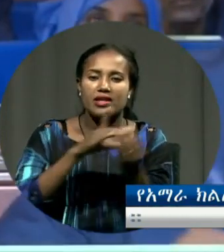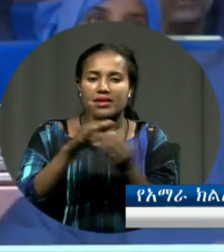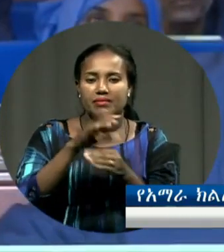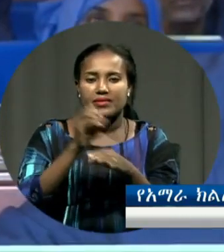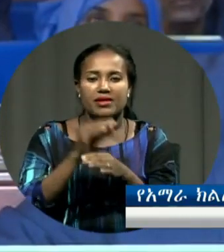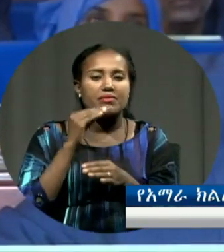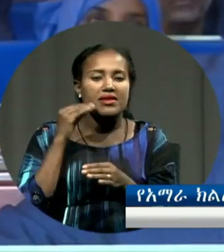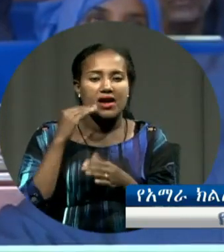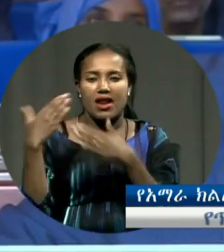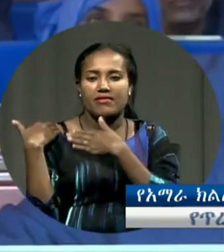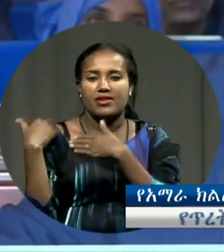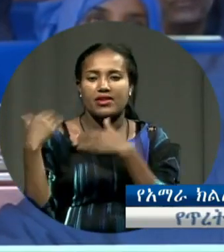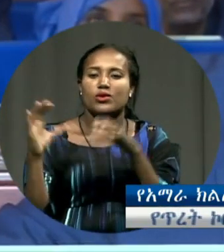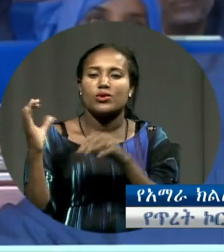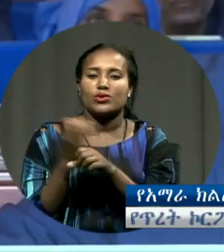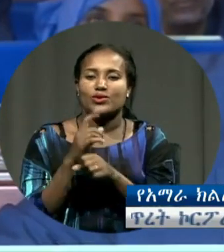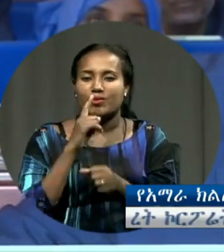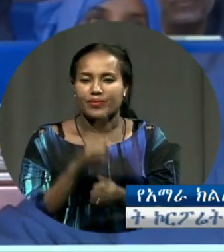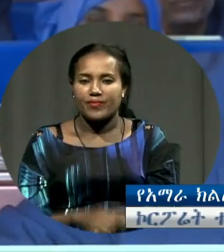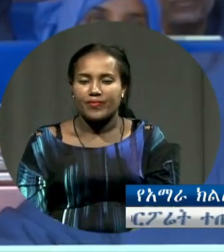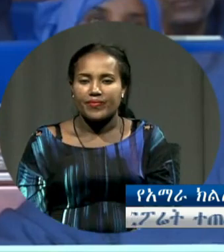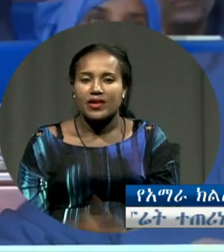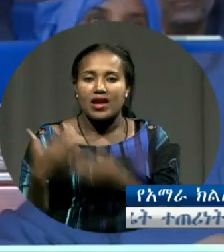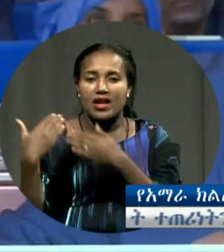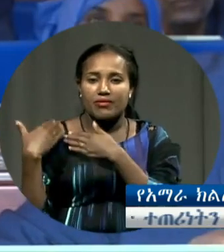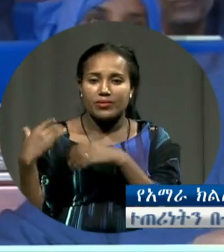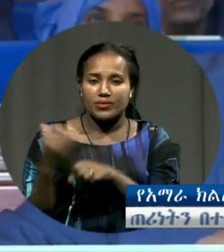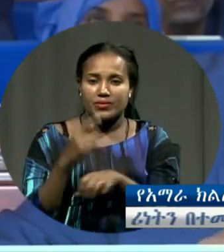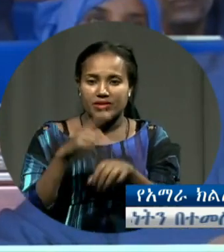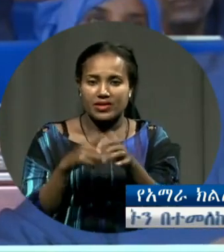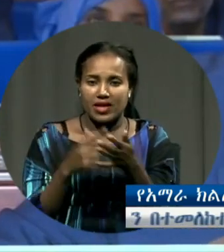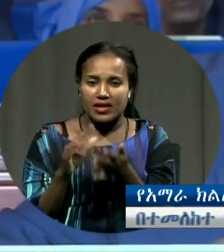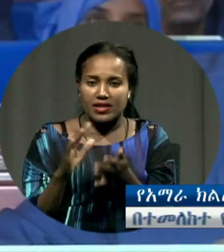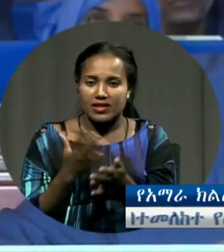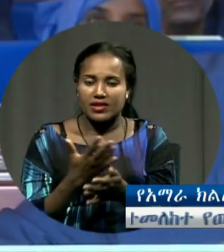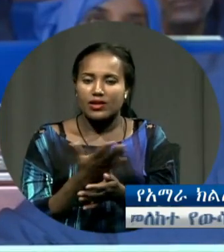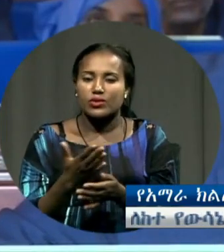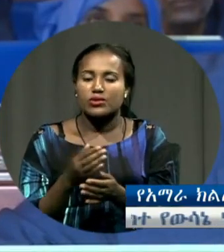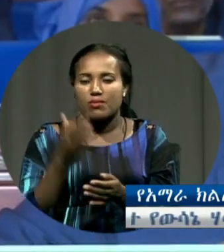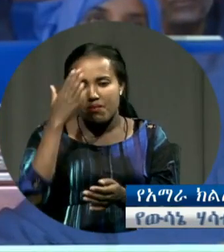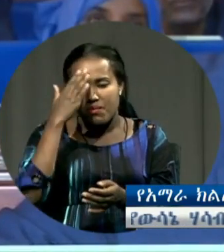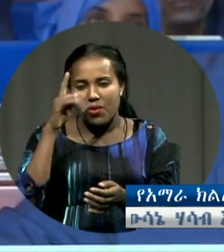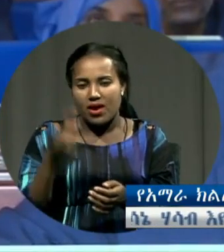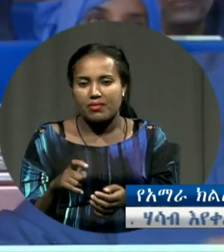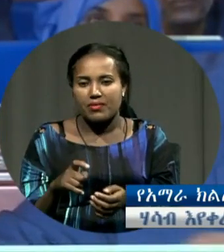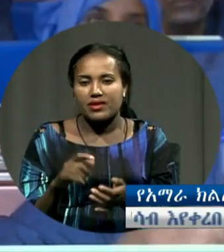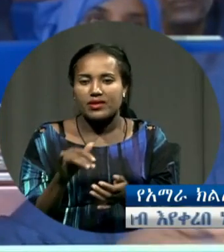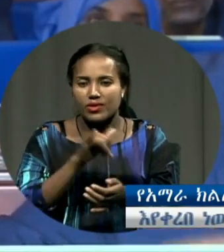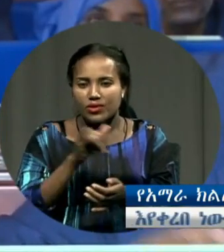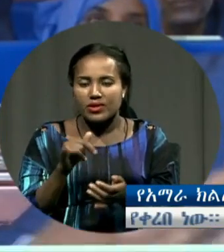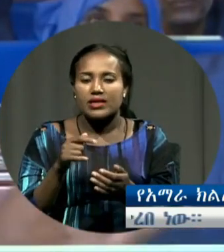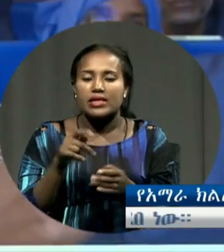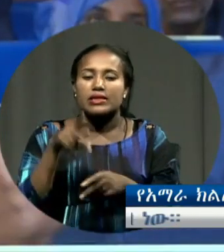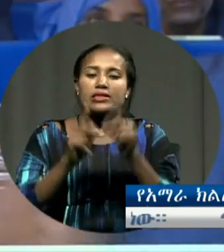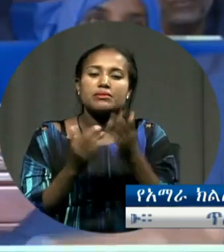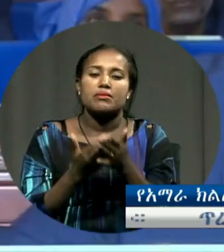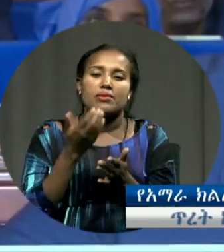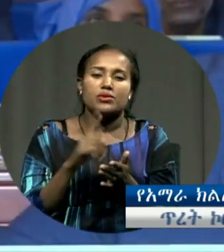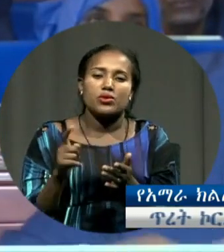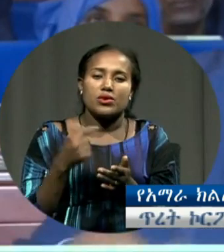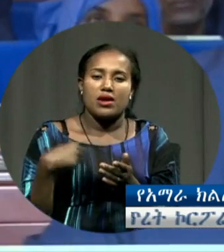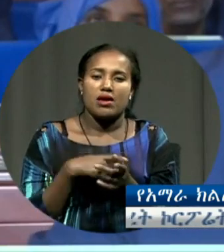እንግዲህ ኃላፊነት ሊወስድ ነው። ኃላፊነት በሚወስድበት ጊዜ እንዲህ አይነት ነገሮችን ማወቅ አለበት። እንዲሁ የህዝብ ሀብት ስለሆነ